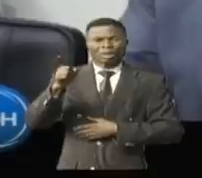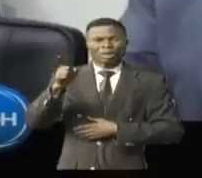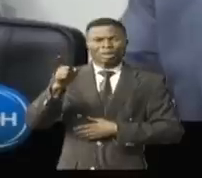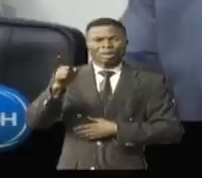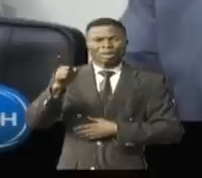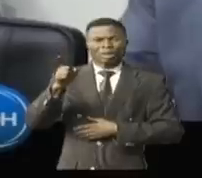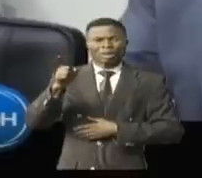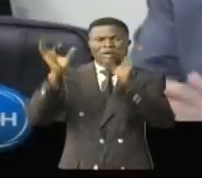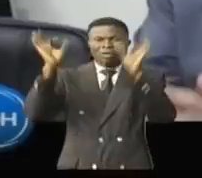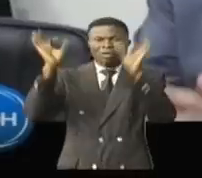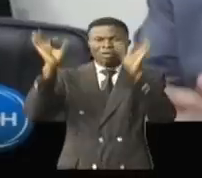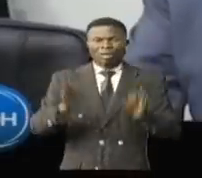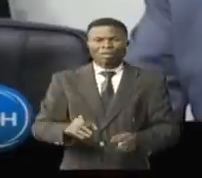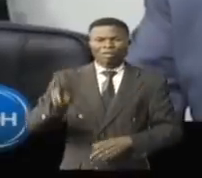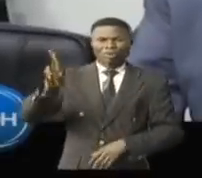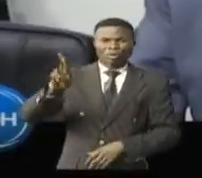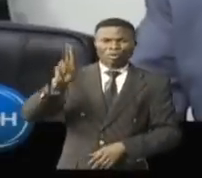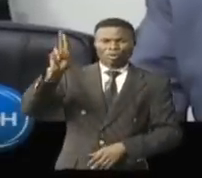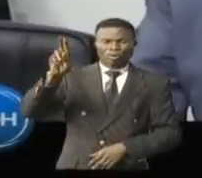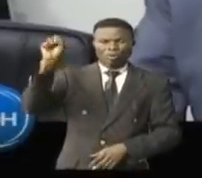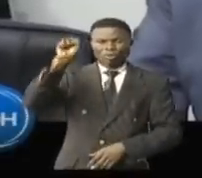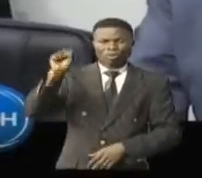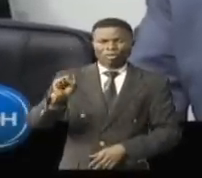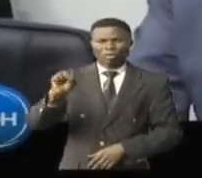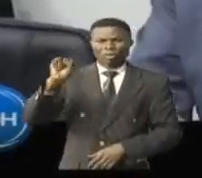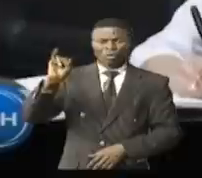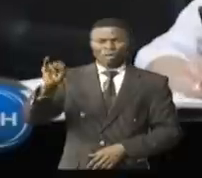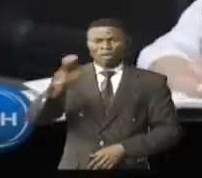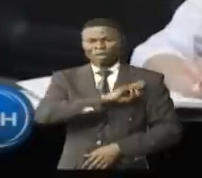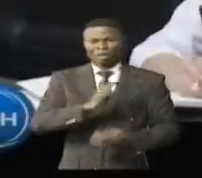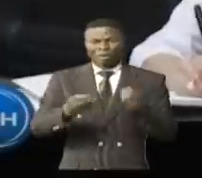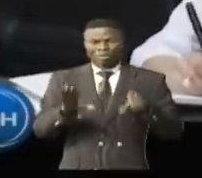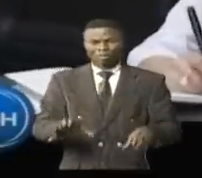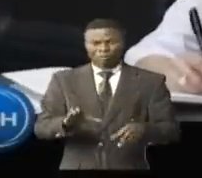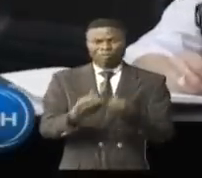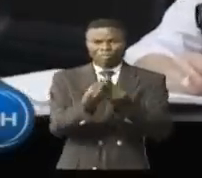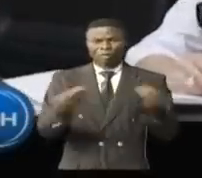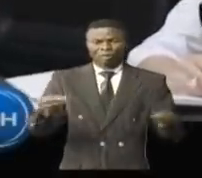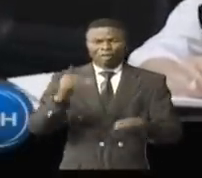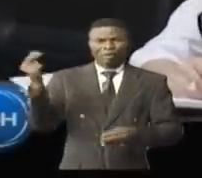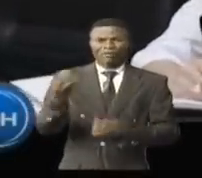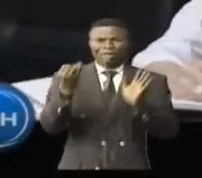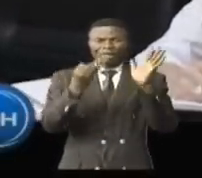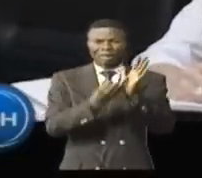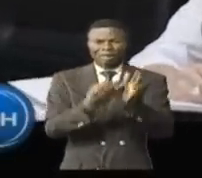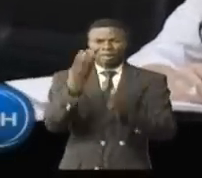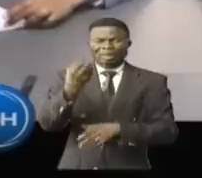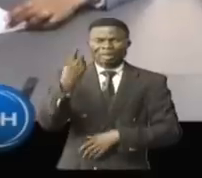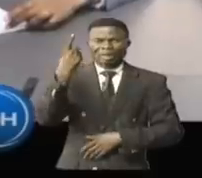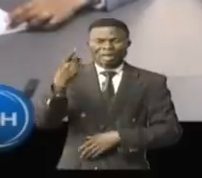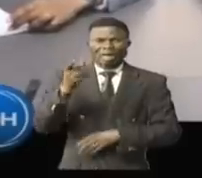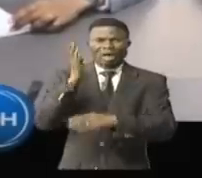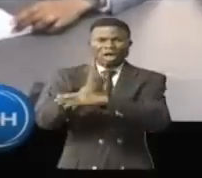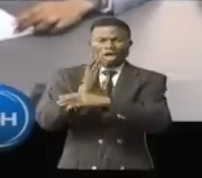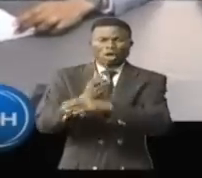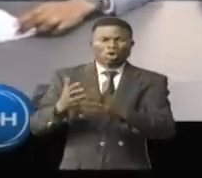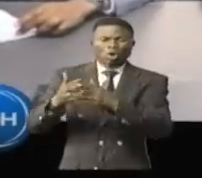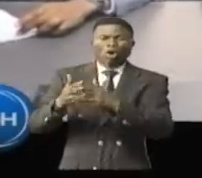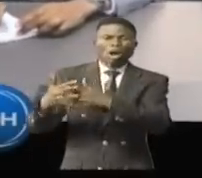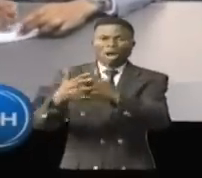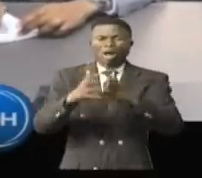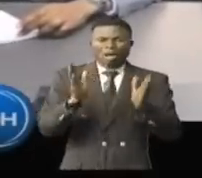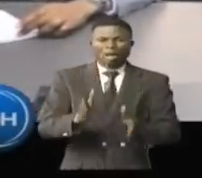de la Fédération de la Russie en République démocratique du Congo. La résolution 2641 du Conseil de sécurité, prorogée